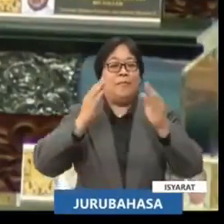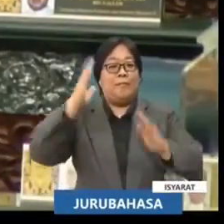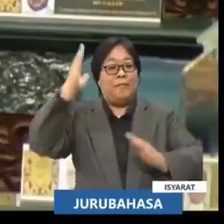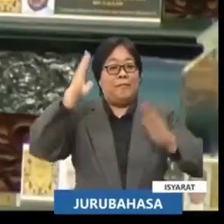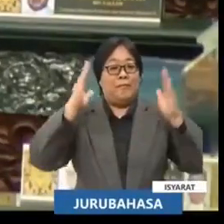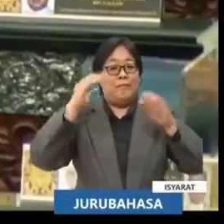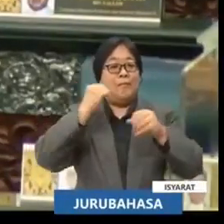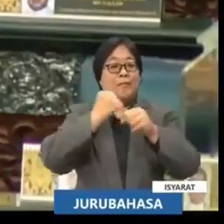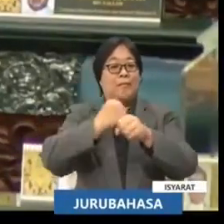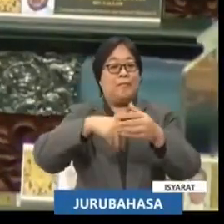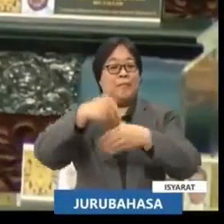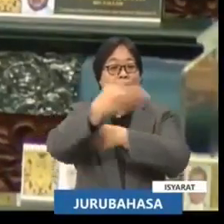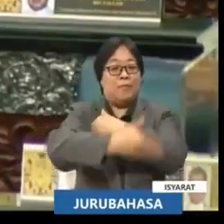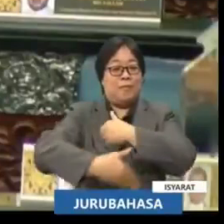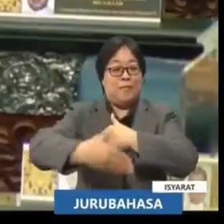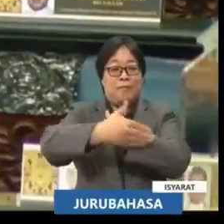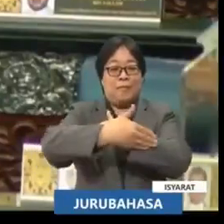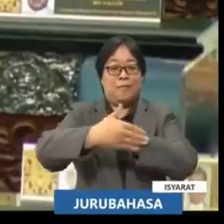ingin bekerja di luar negara.